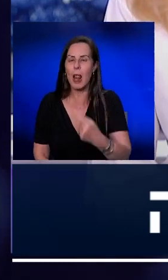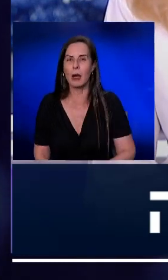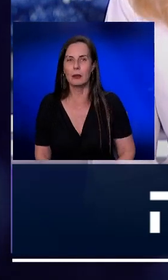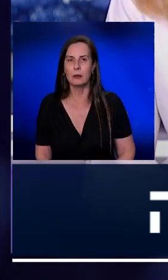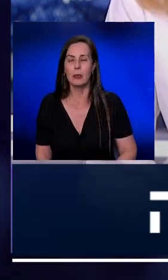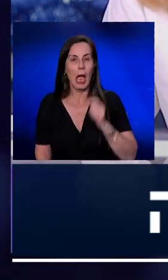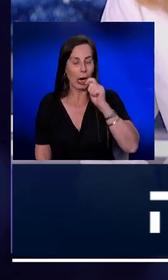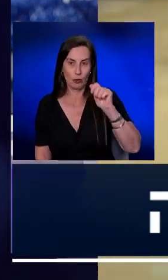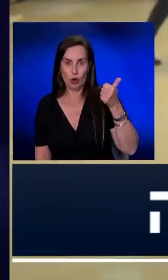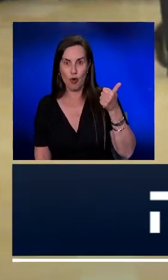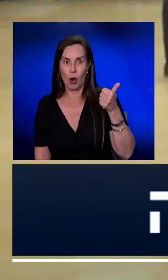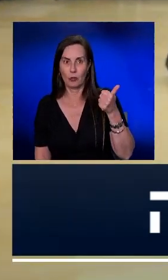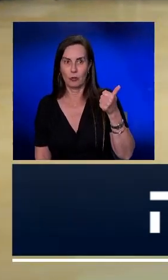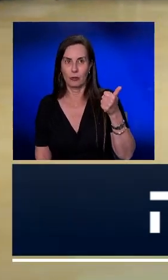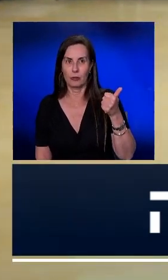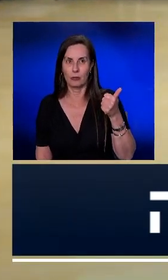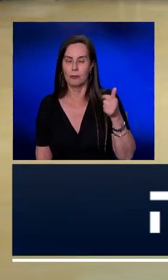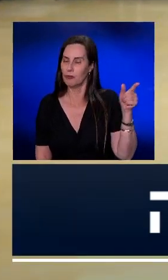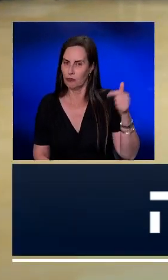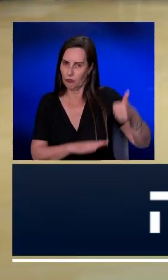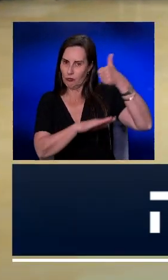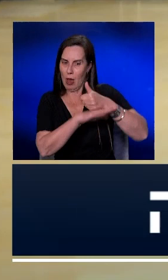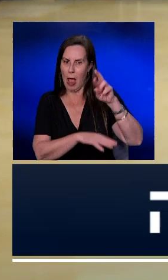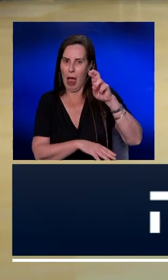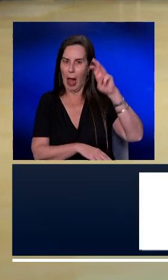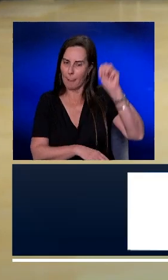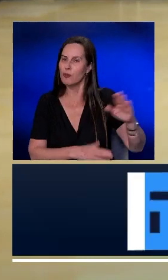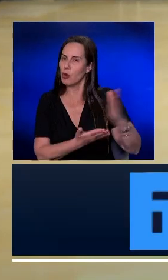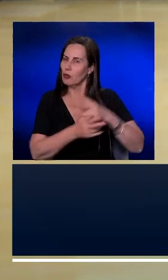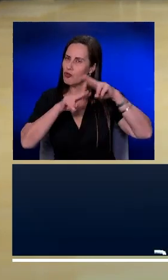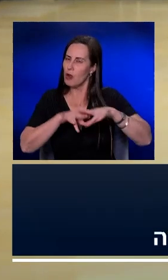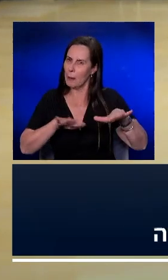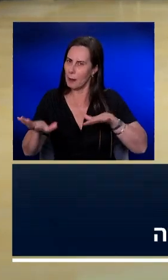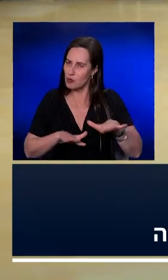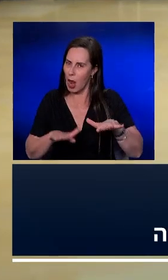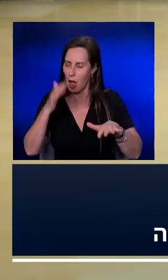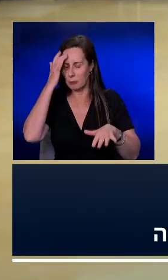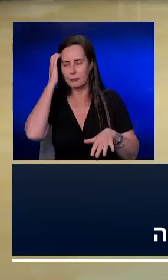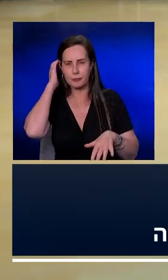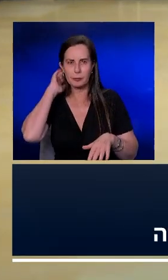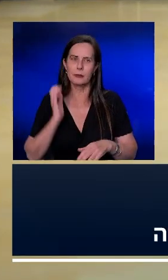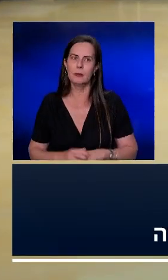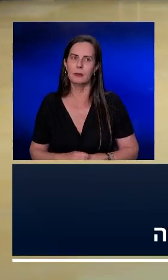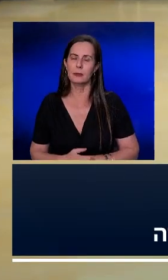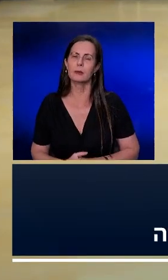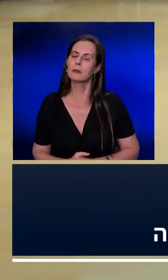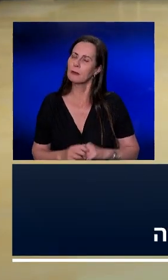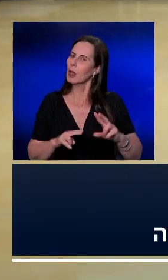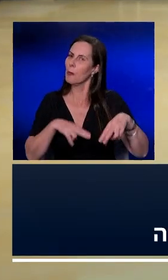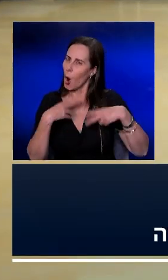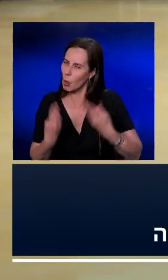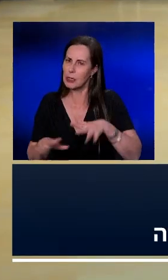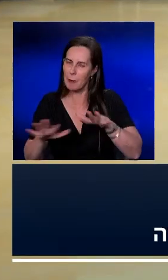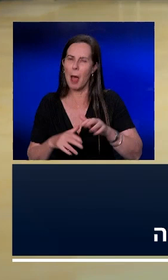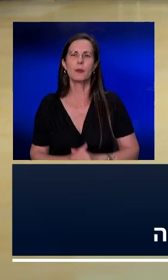בריאיון ראשון, מנסור עבאס יושב ראש רע"מ, אחרי ההחלטה שלהם בהצהרה הדרמטית, שווים לחיק